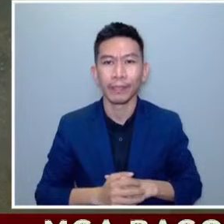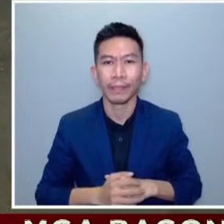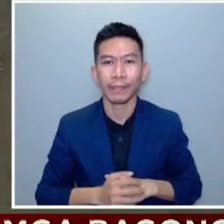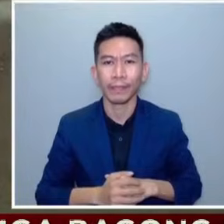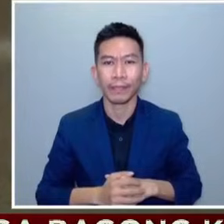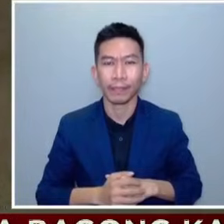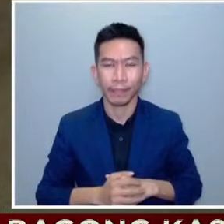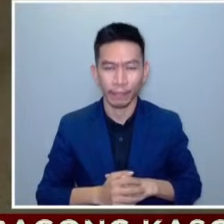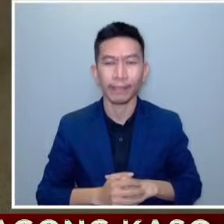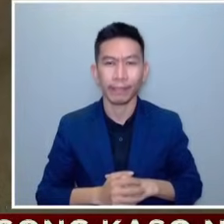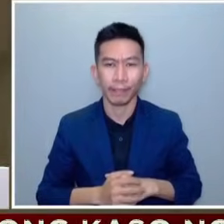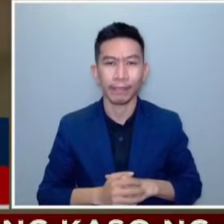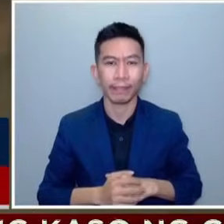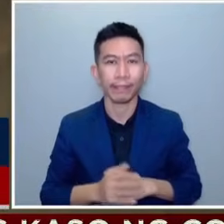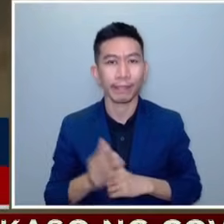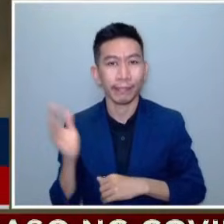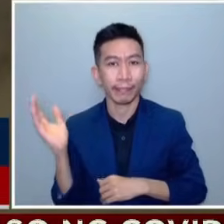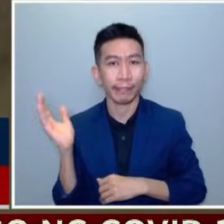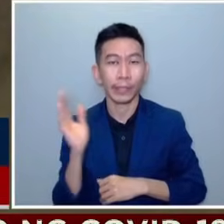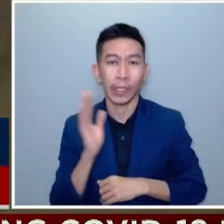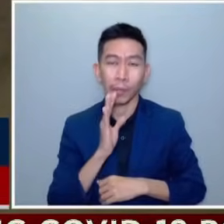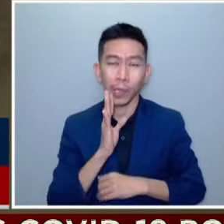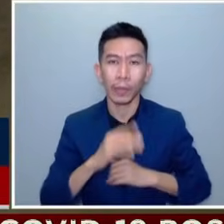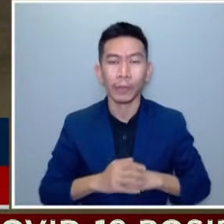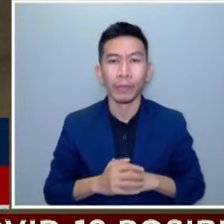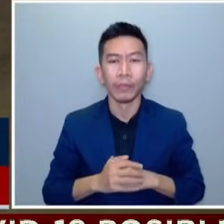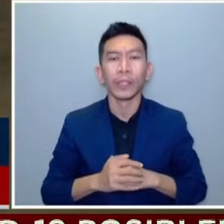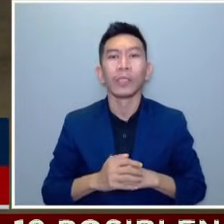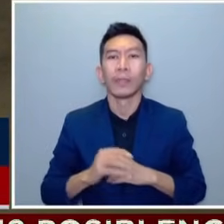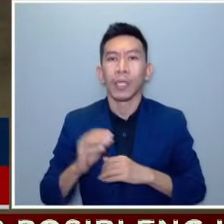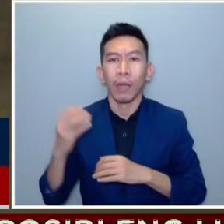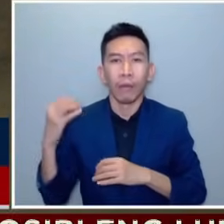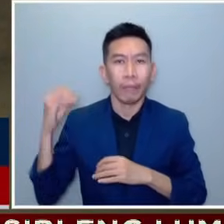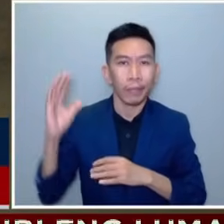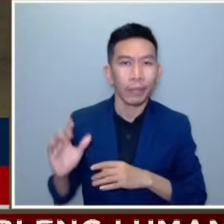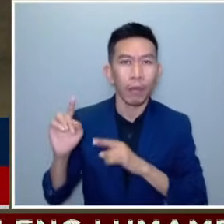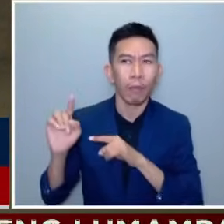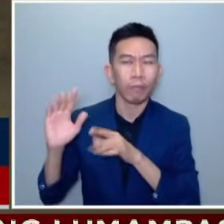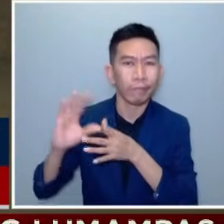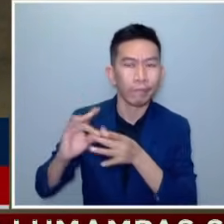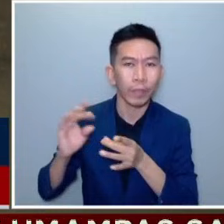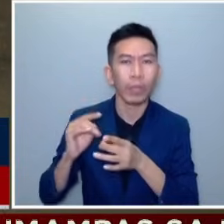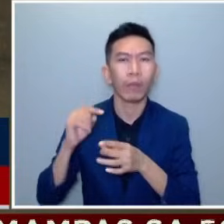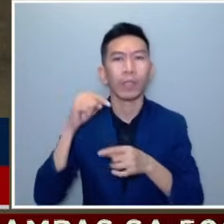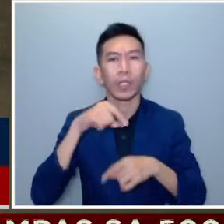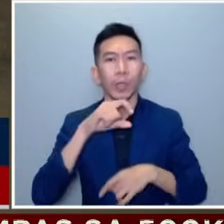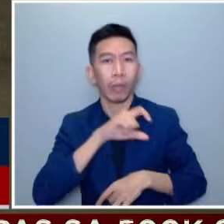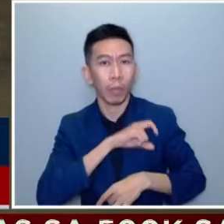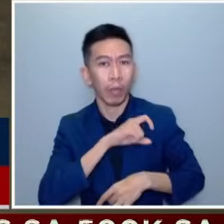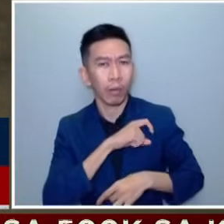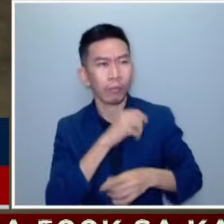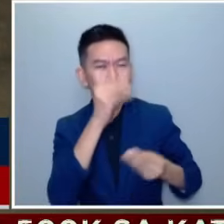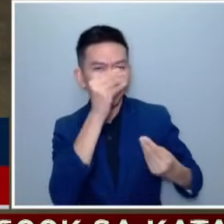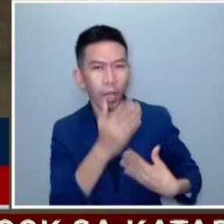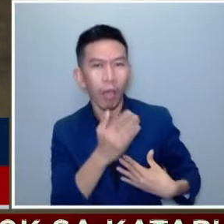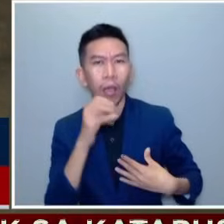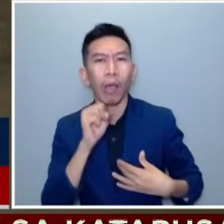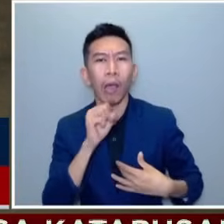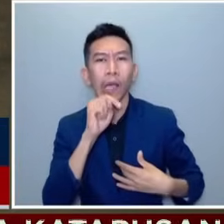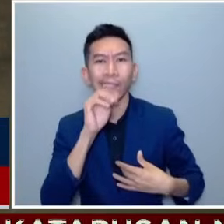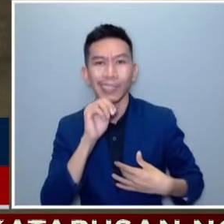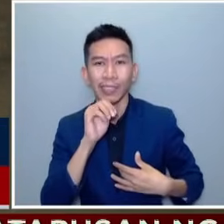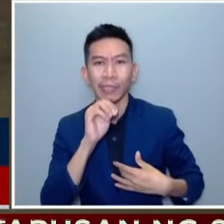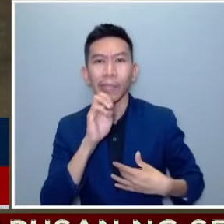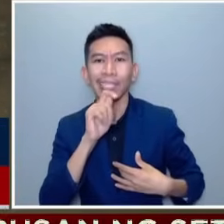Karen, tulad ng sinasabi ng mga opisyal, ang kwento sa atin ng mga pulis dito sa checkpoint dito sa Batasan San Mateo talagang sa Biyernes ay mas